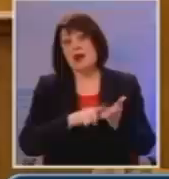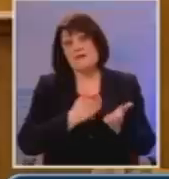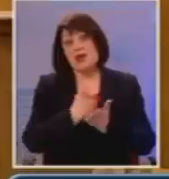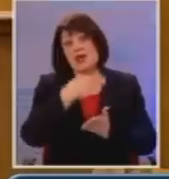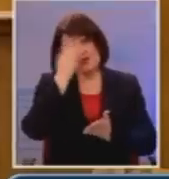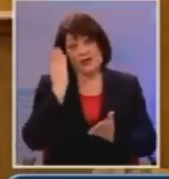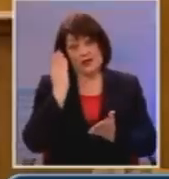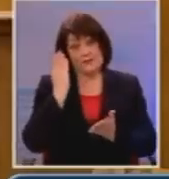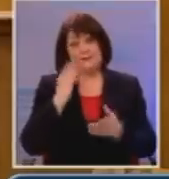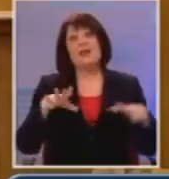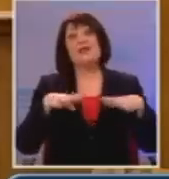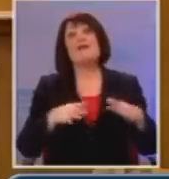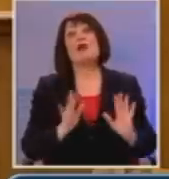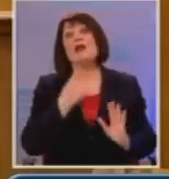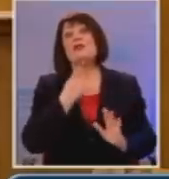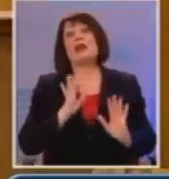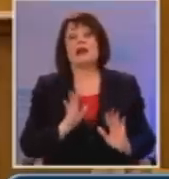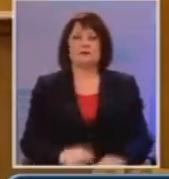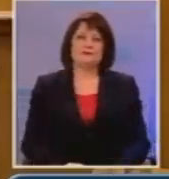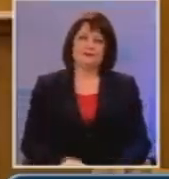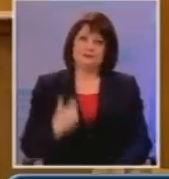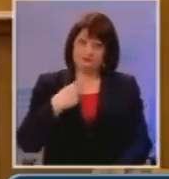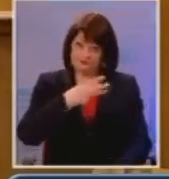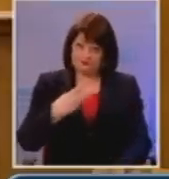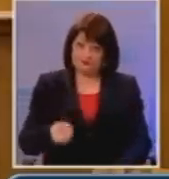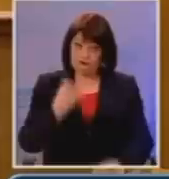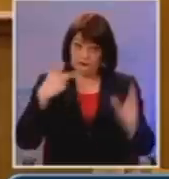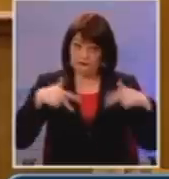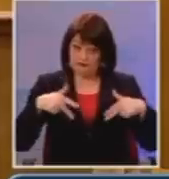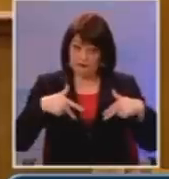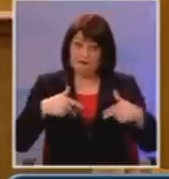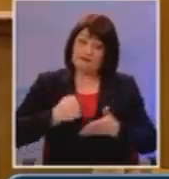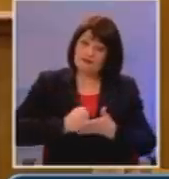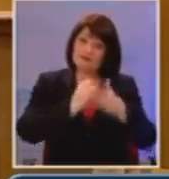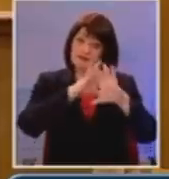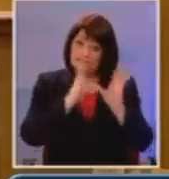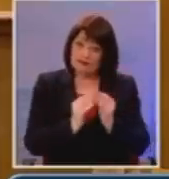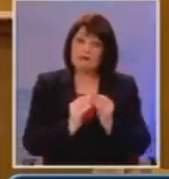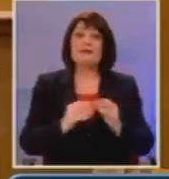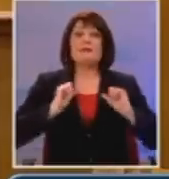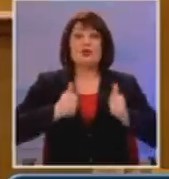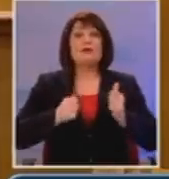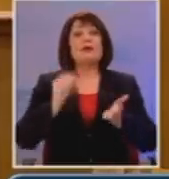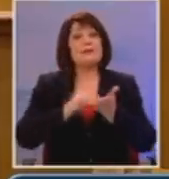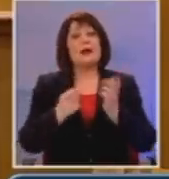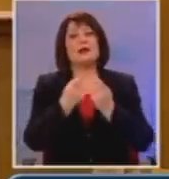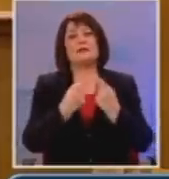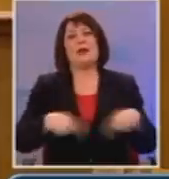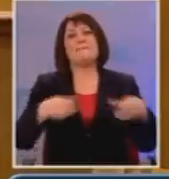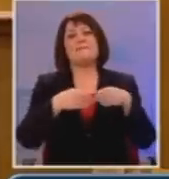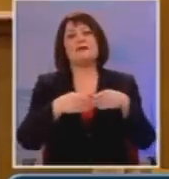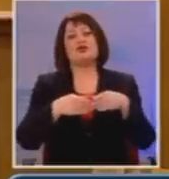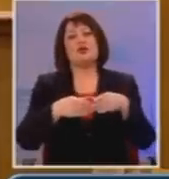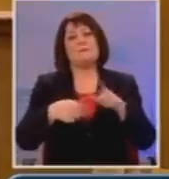Η νέα ελληνική κυβέρνηση θα στηρίξει πραγματικά και με όλες τις δυνάμεις την πρωτοβουλία για την ανασύσταση, ανασυγκρότηση